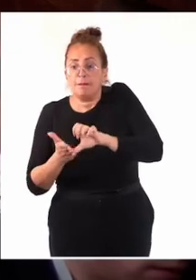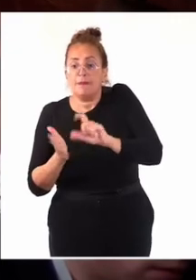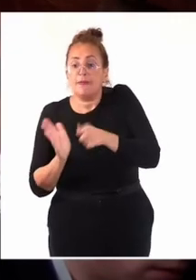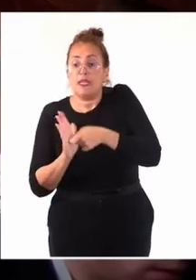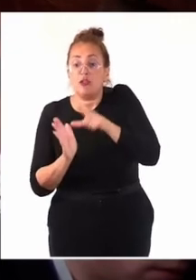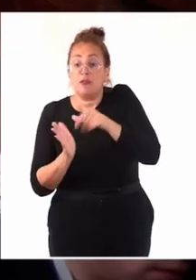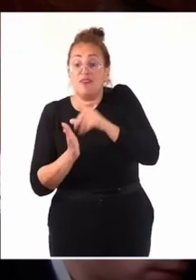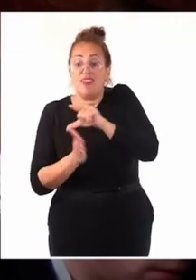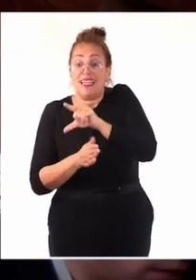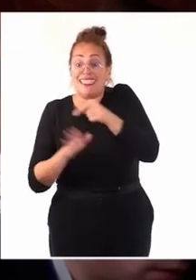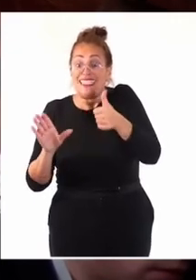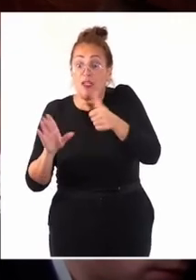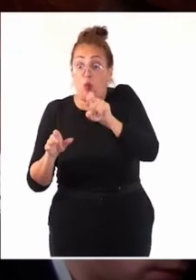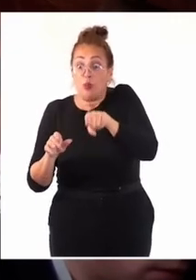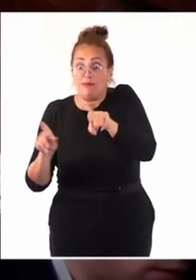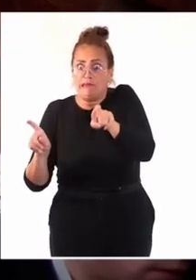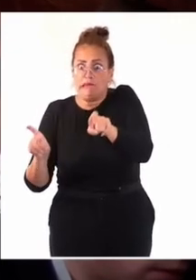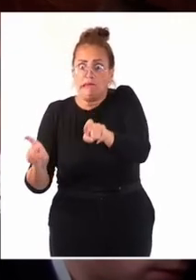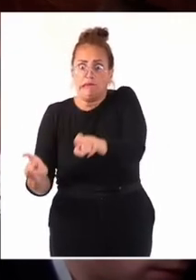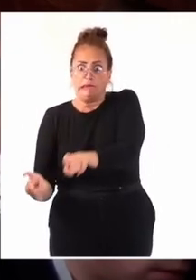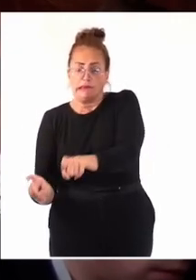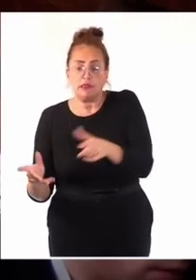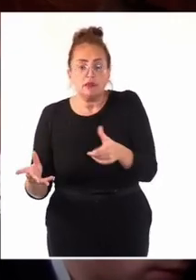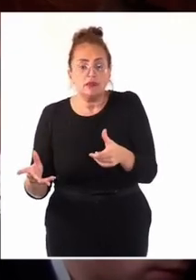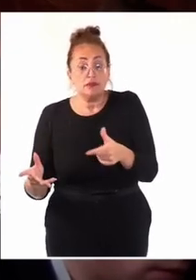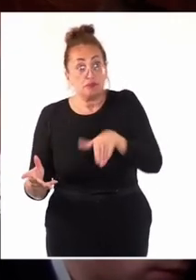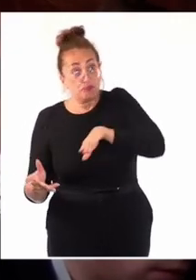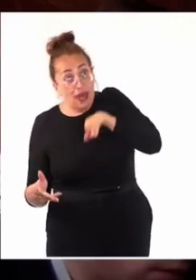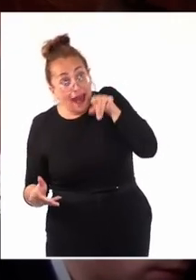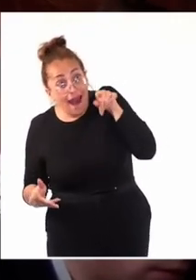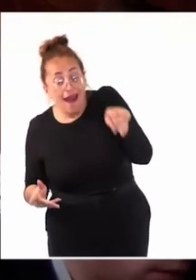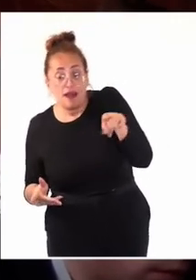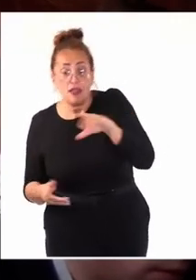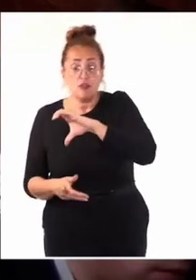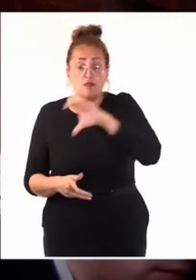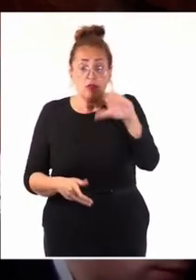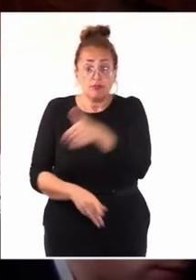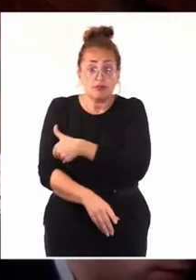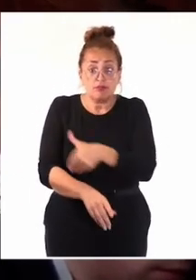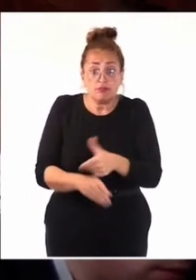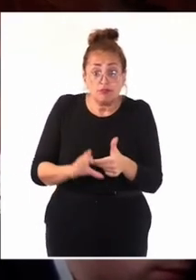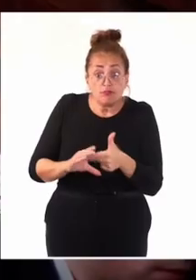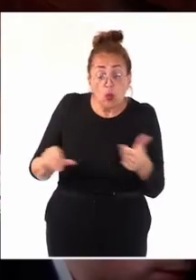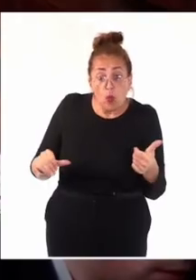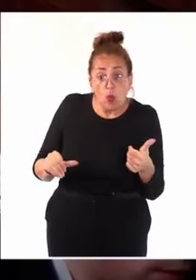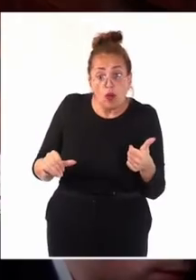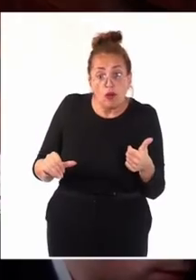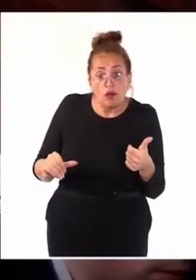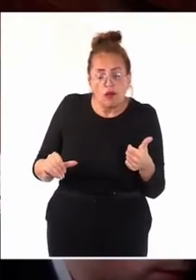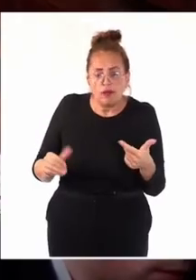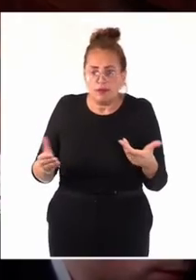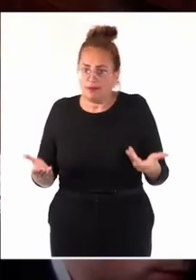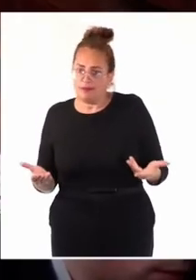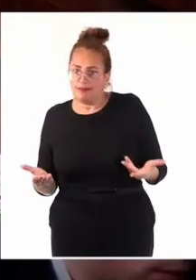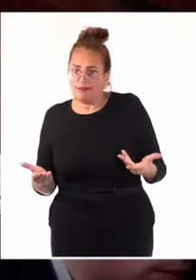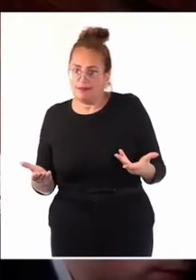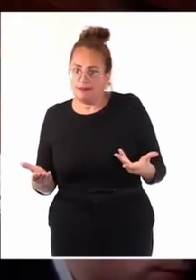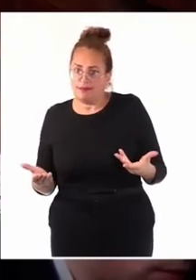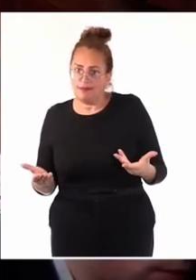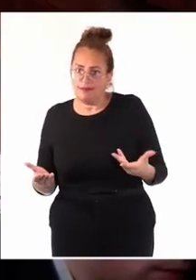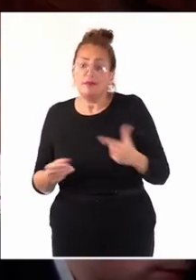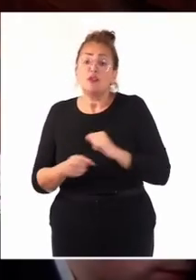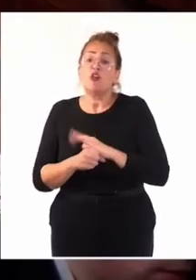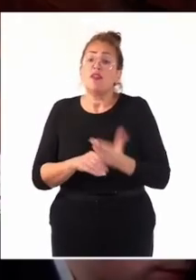2026 et les années suivantes. Ils s'établiront autour de 100 millions d'euros, ce qui correspond aux investissements d'avant